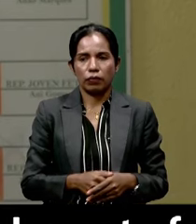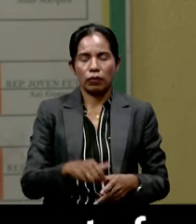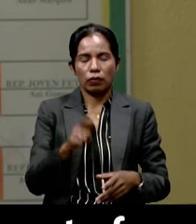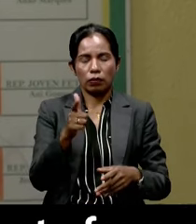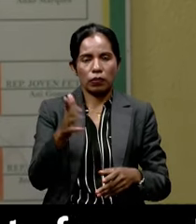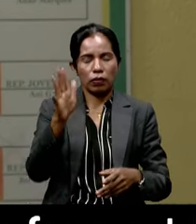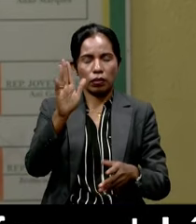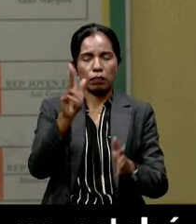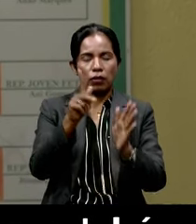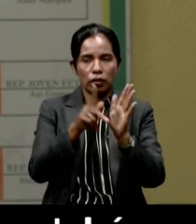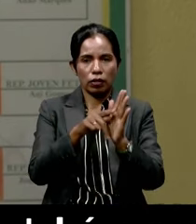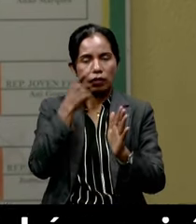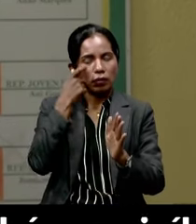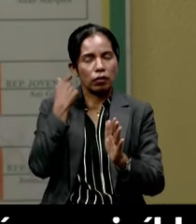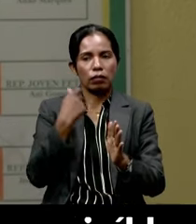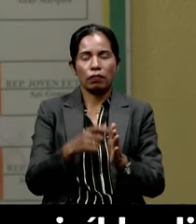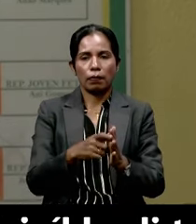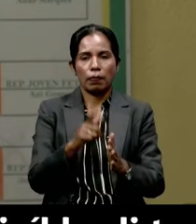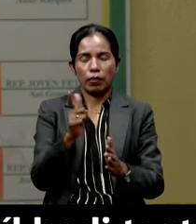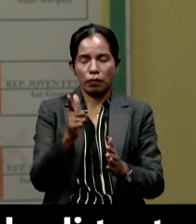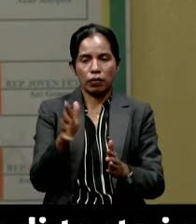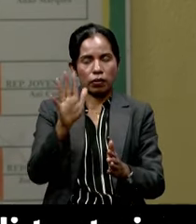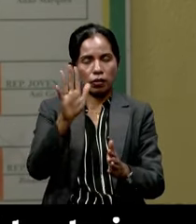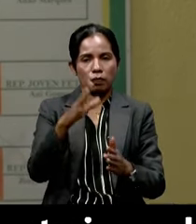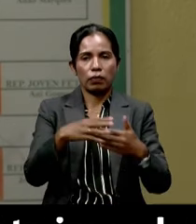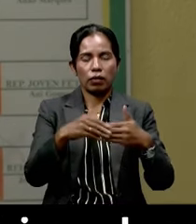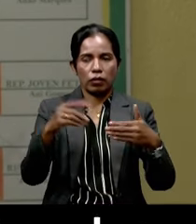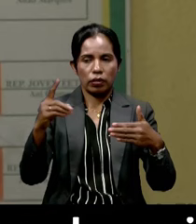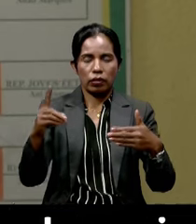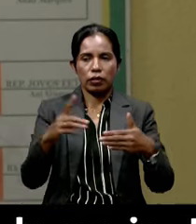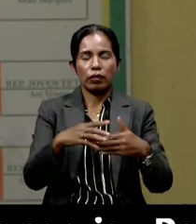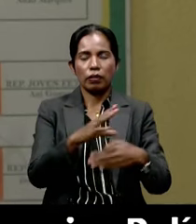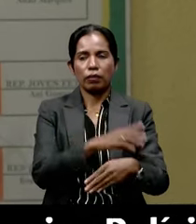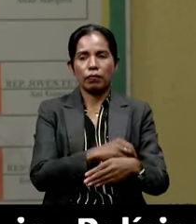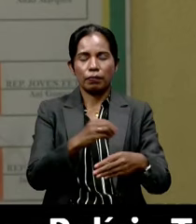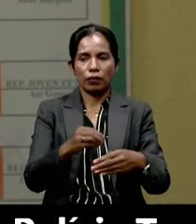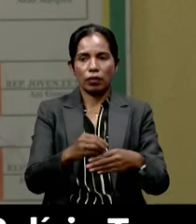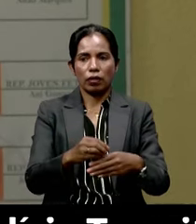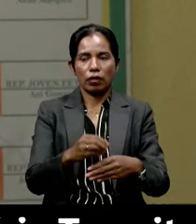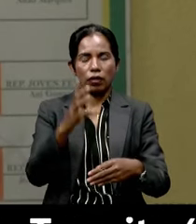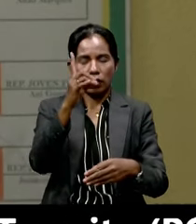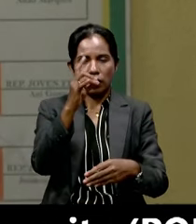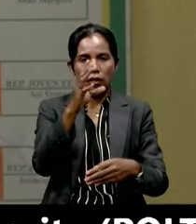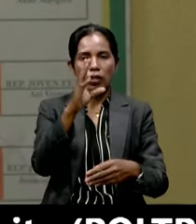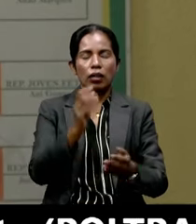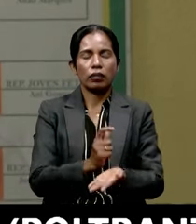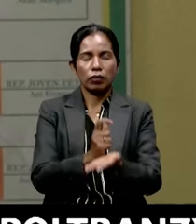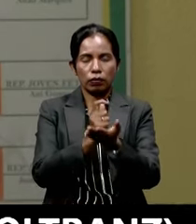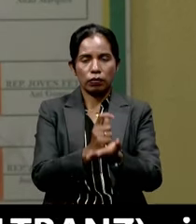$25 probably $20 $21 iha kapital bele $20 masa ba iha